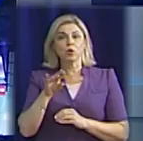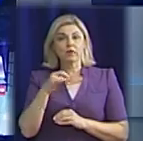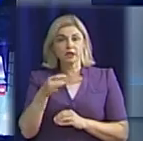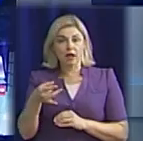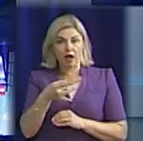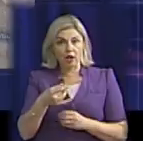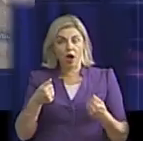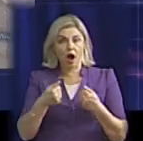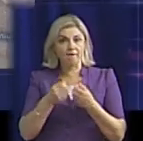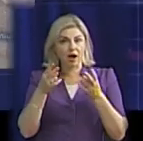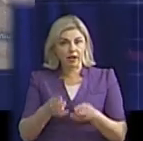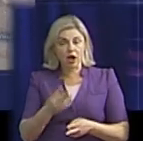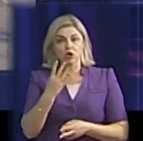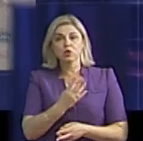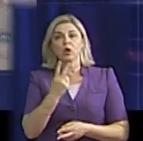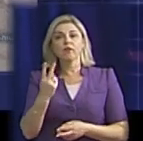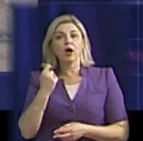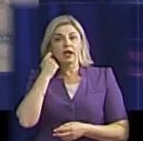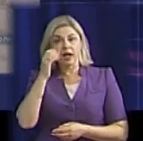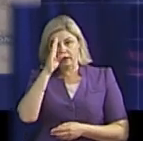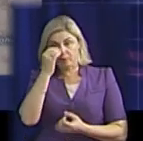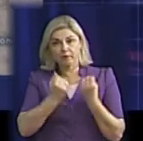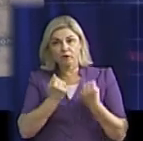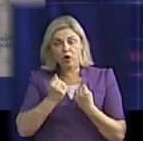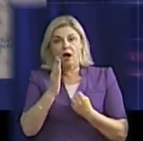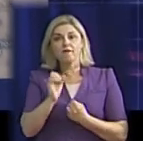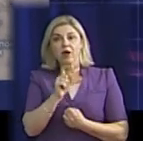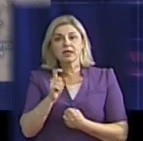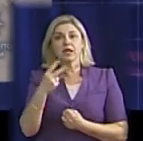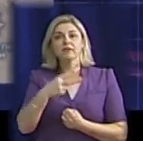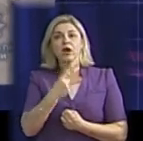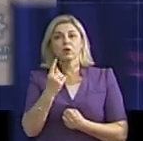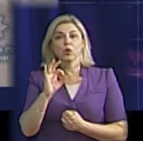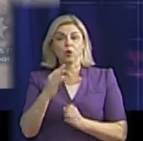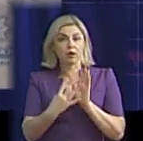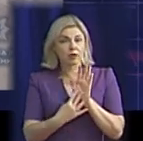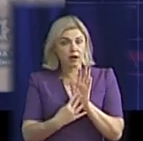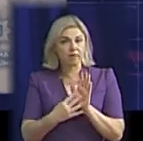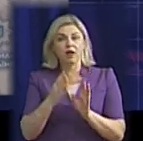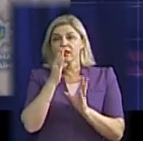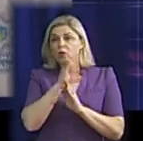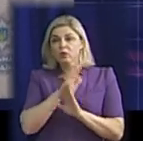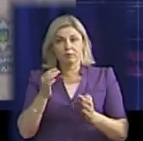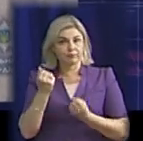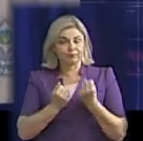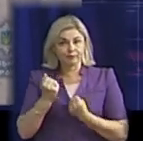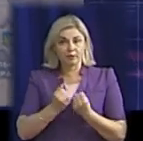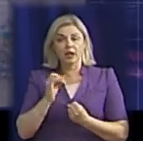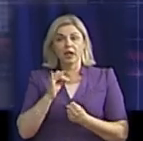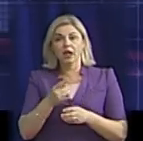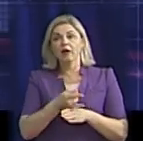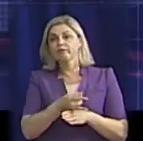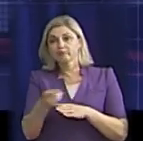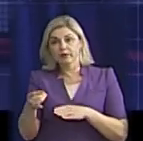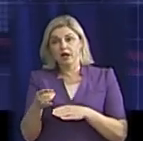сталася аварія. 42-річний чоловік, керуючий автомобілем ВАЗ-2109, не впорався із керуванням та виїхав